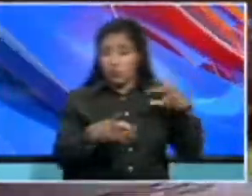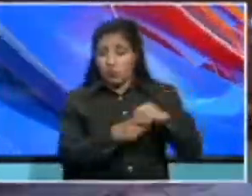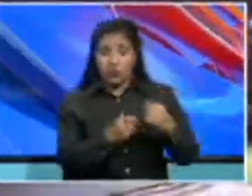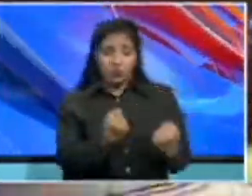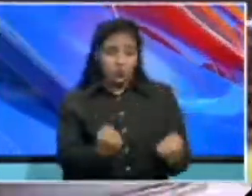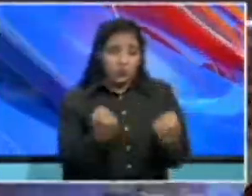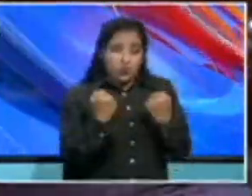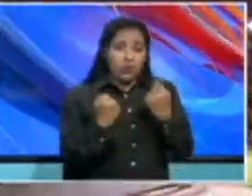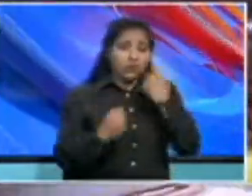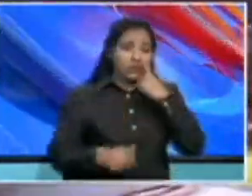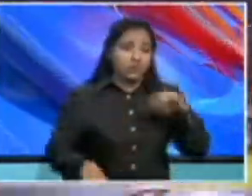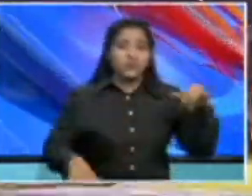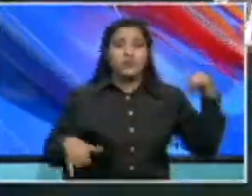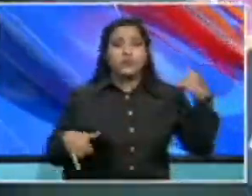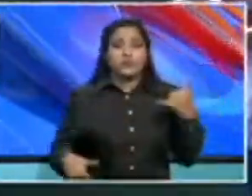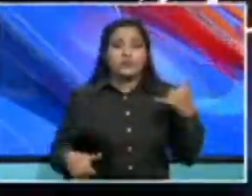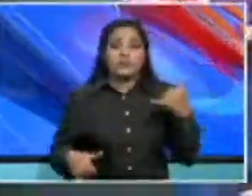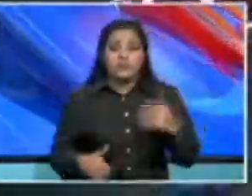गुर्जरी